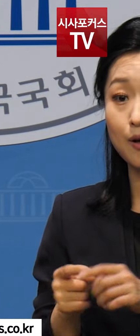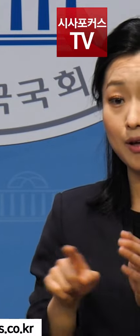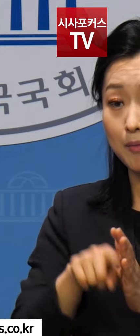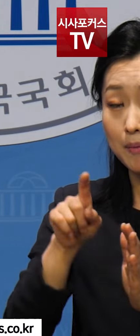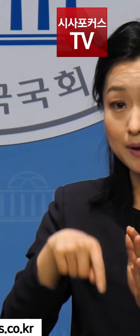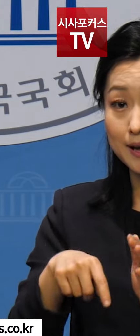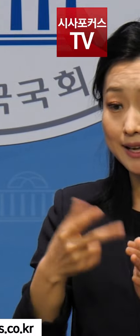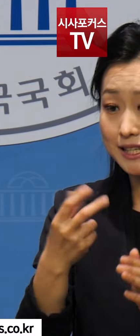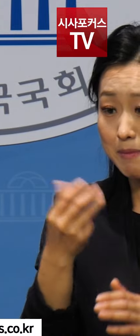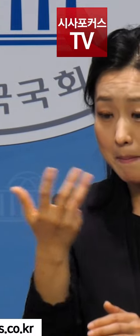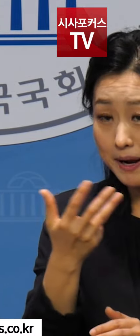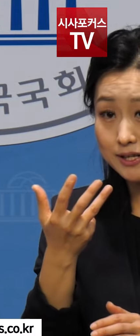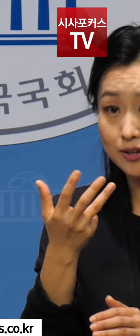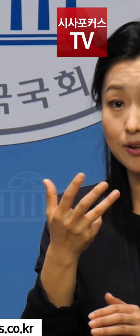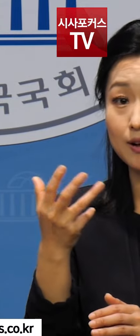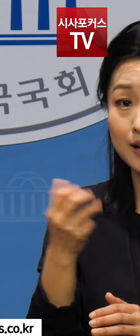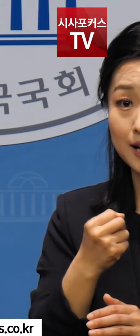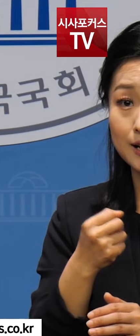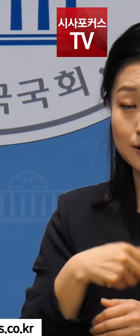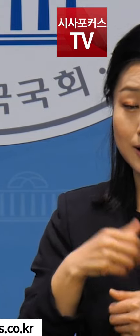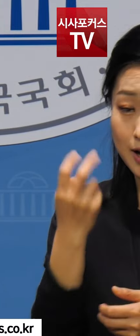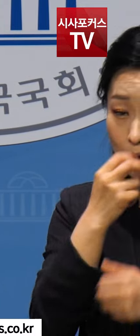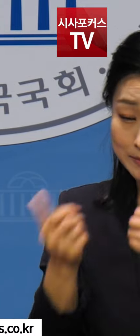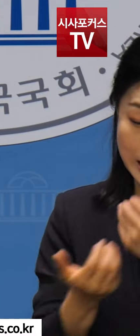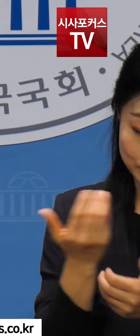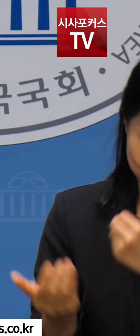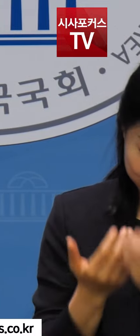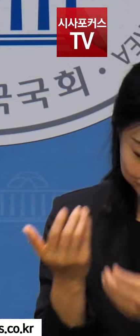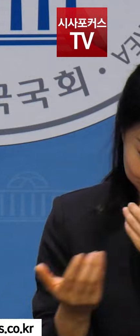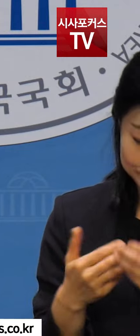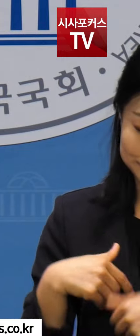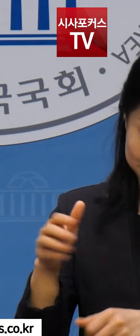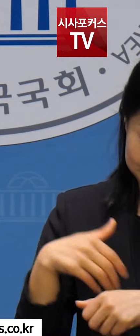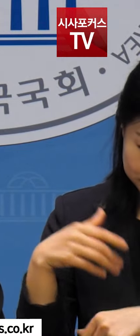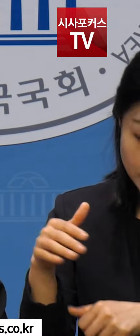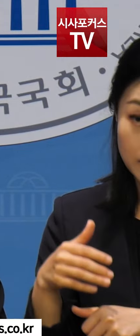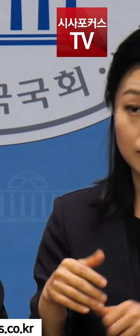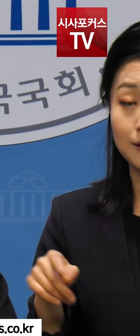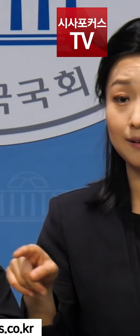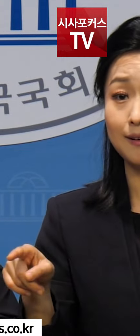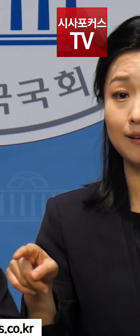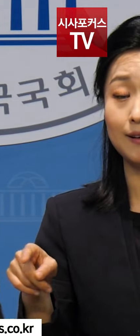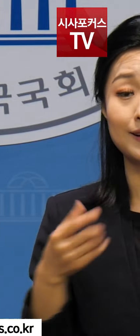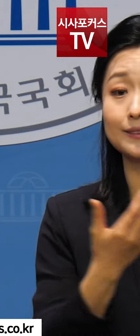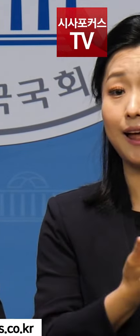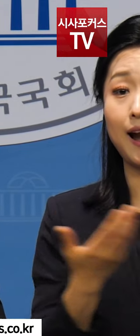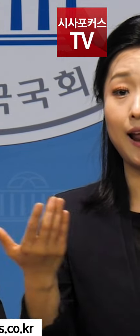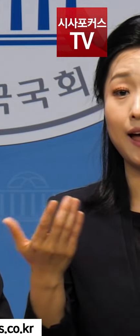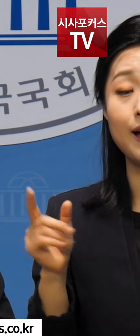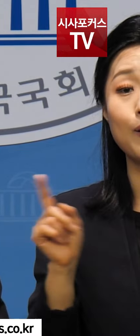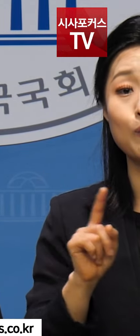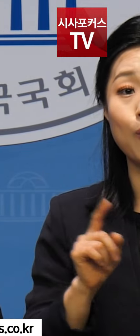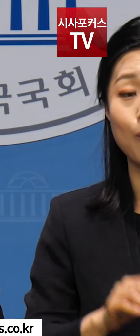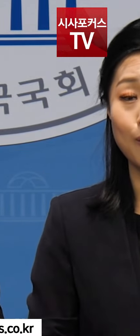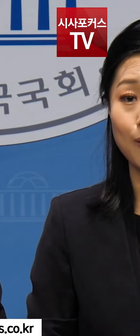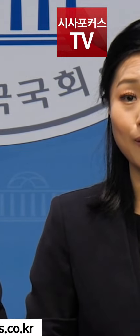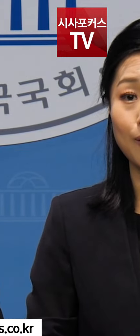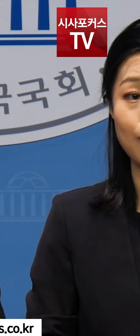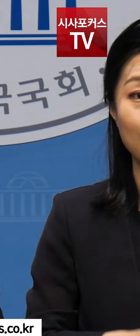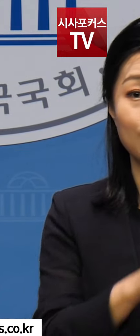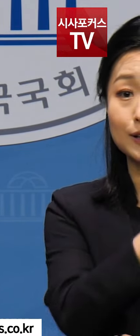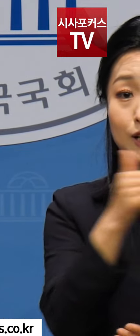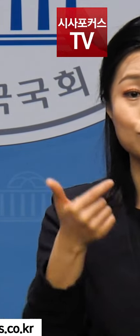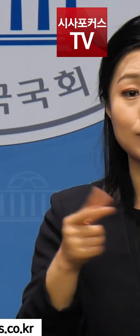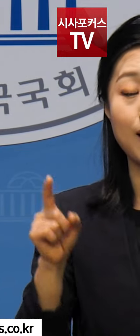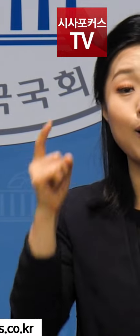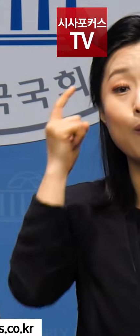분은 7만 8천 원 갖고 수백 번의 압수수색을 당하는 것이 정상입니까? 왜 하나의 법에서 두 개의 잣대가 적용되는지